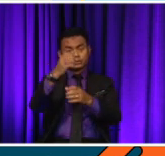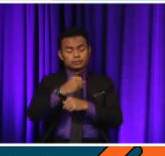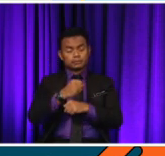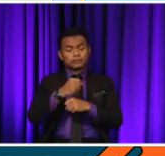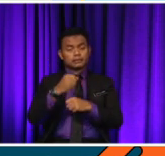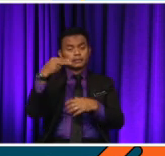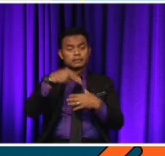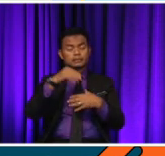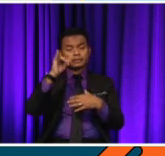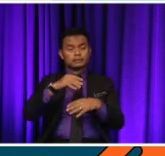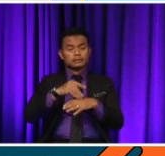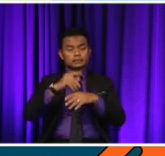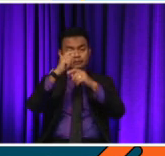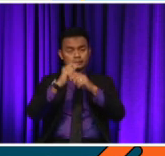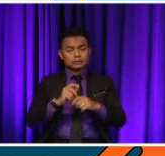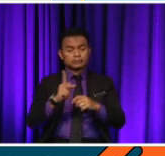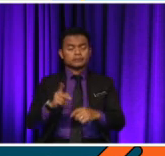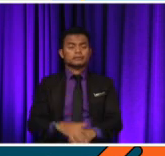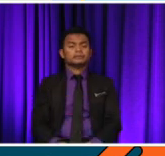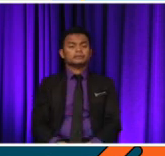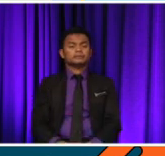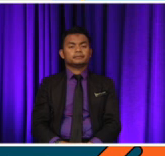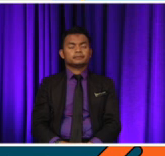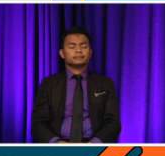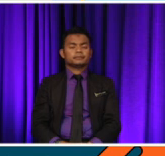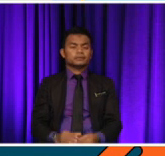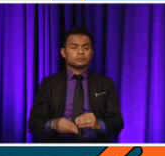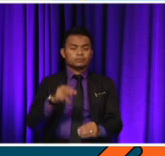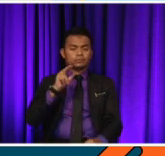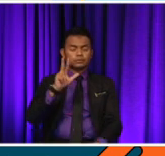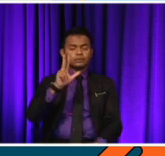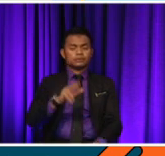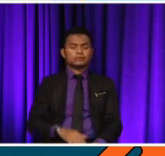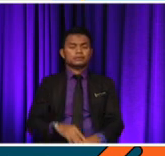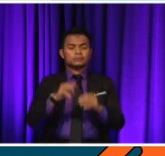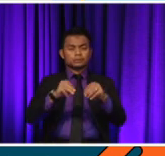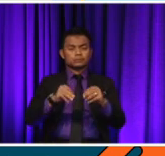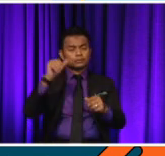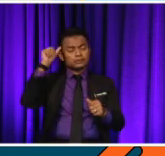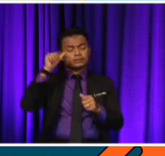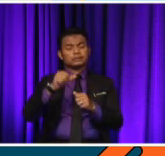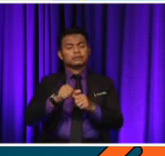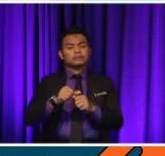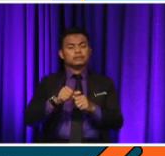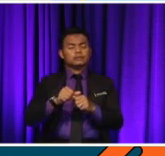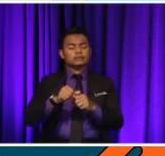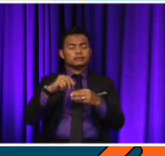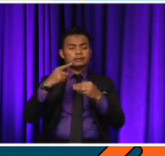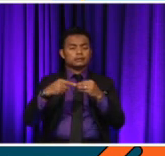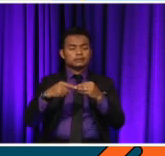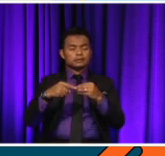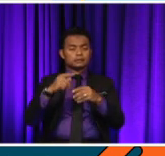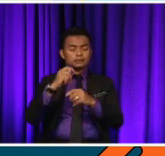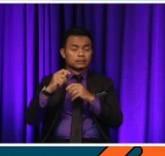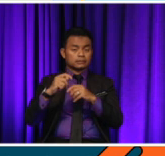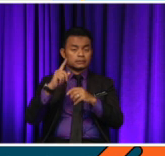ditetapkan jadi kalau yang ke-30 poin penting untuk murid-murid ingat tentang tahap sesuatu kerja